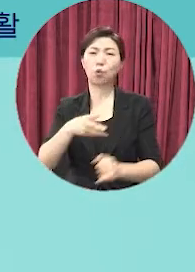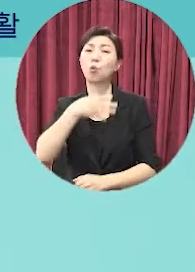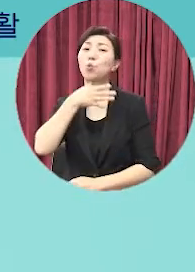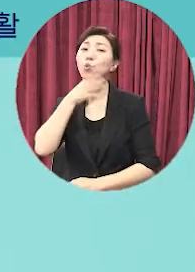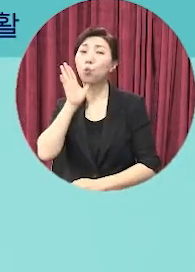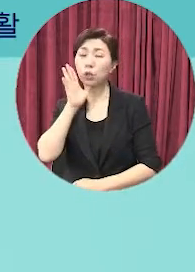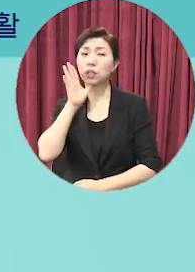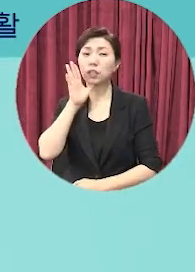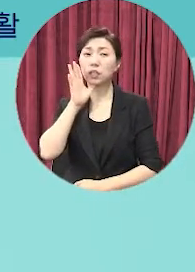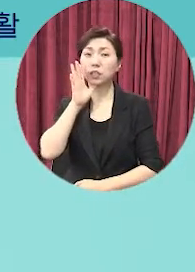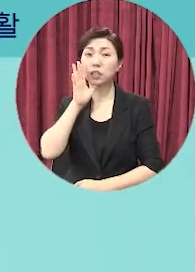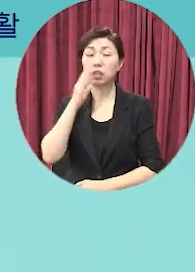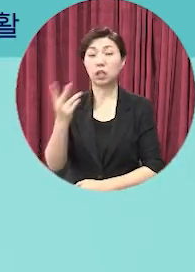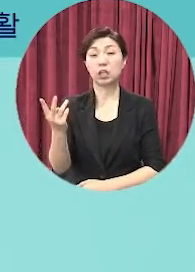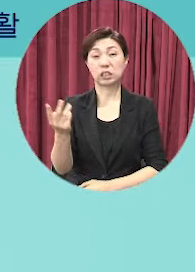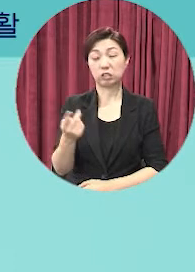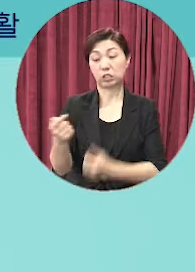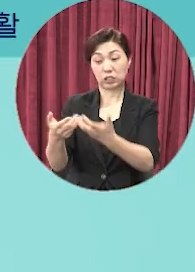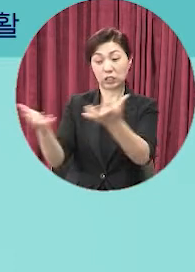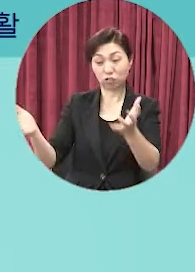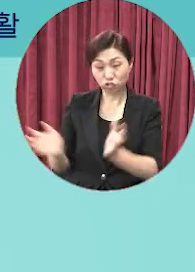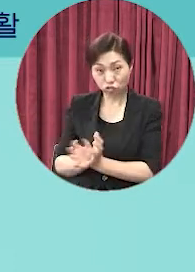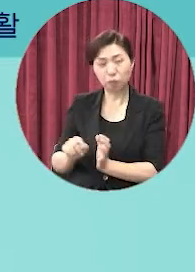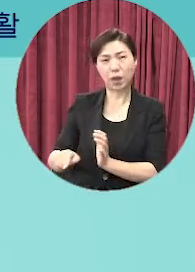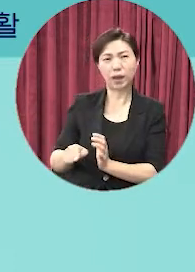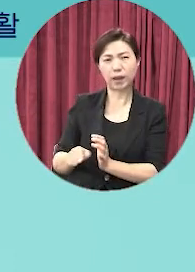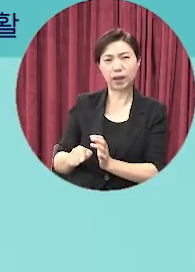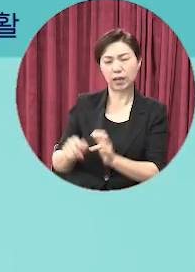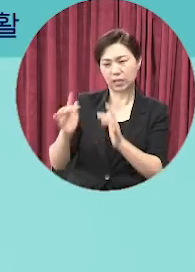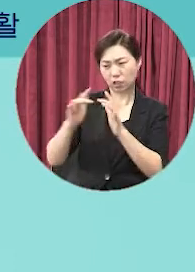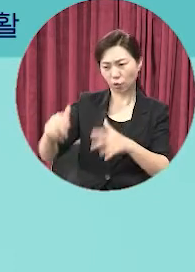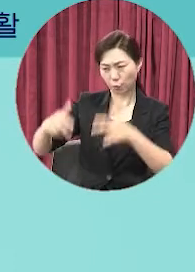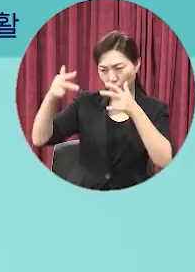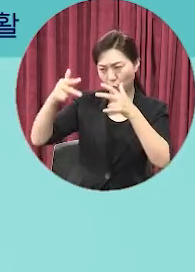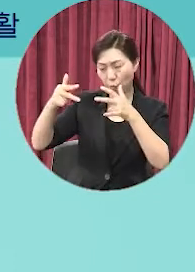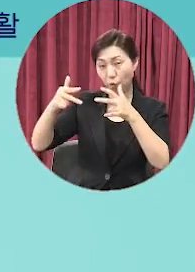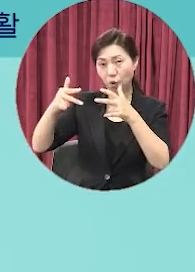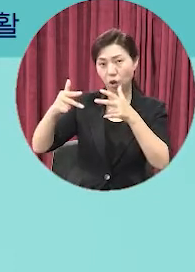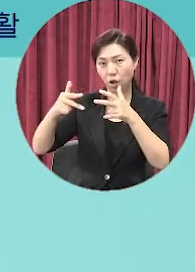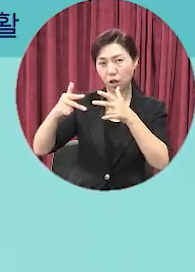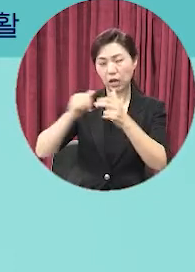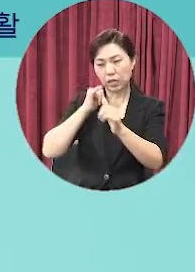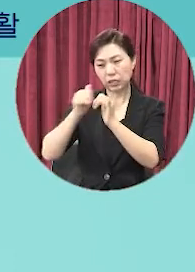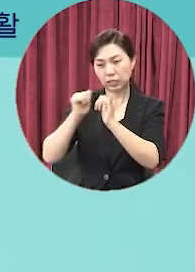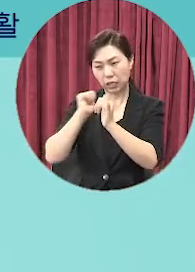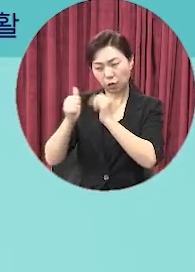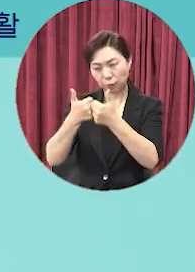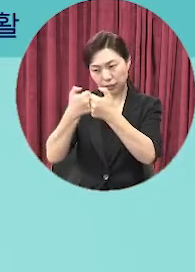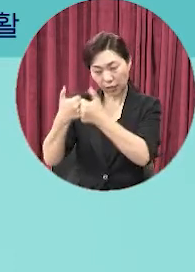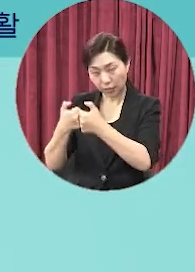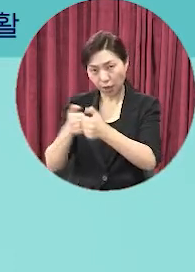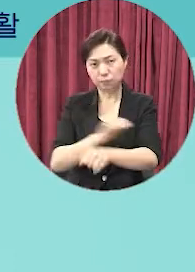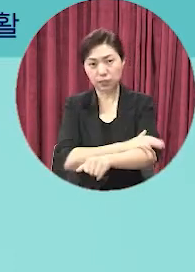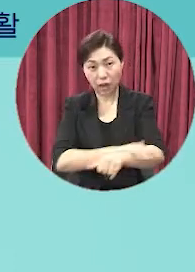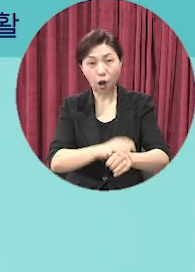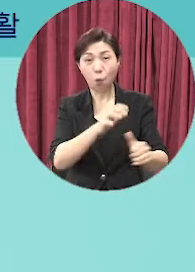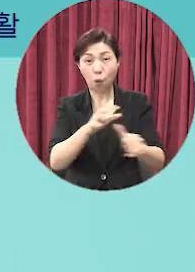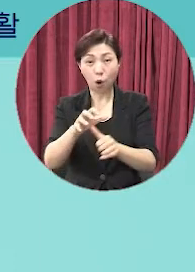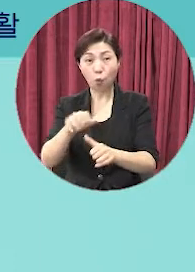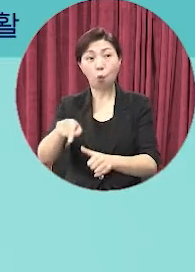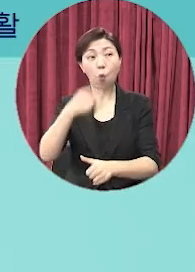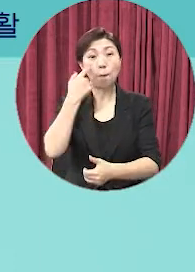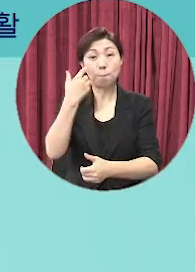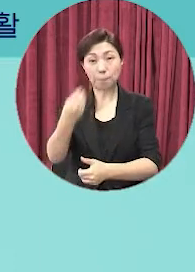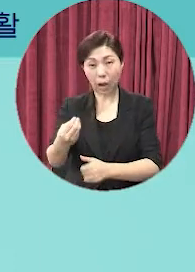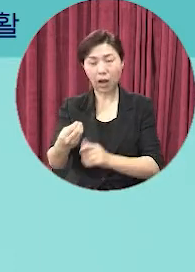대상으로 비대면 서비스를 적극적으로 활용하고 있는 좋은 사례가 있어서 이러한 부분도 이제 벤치마크 한다면은